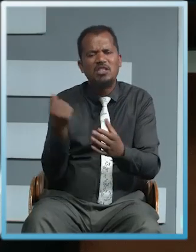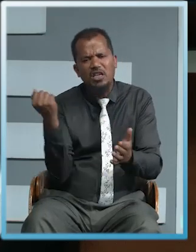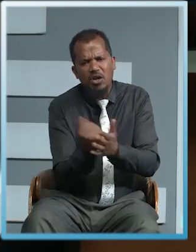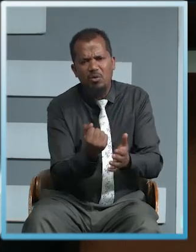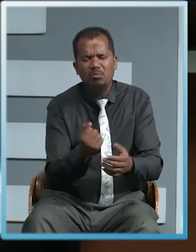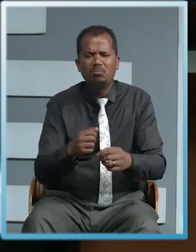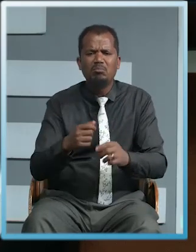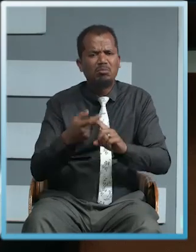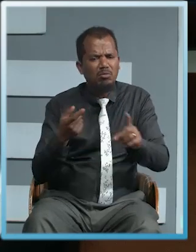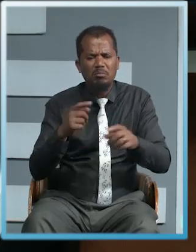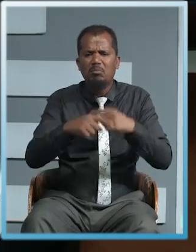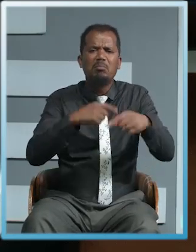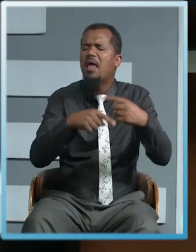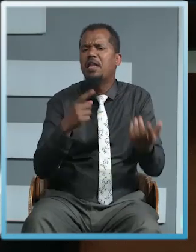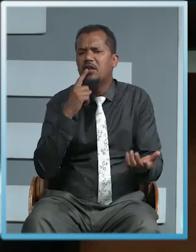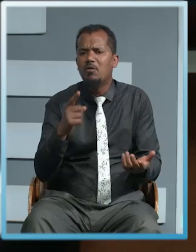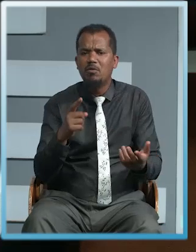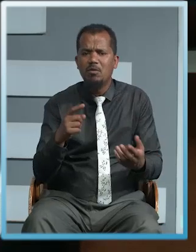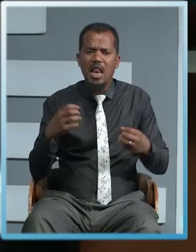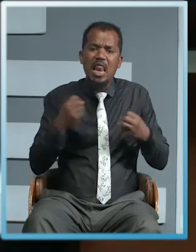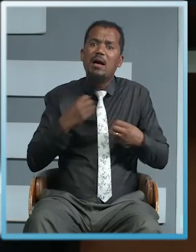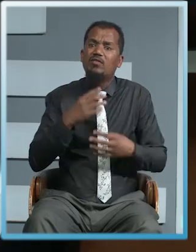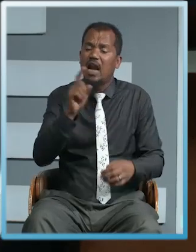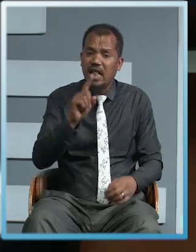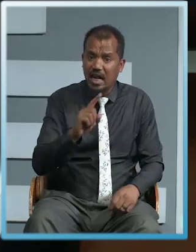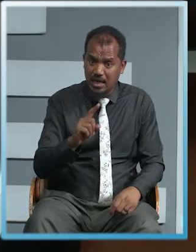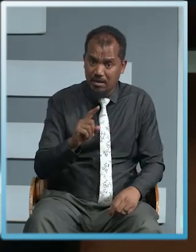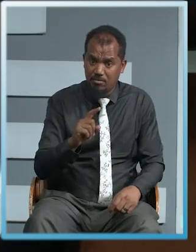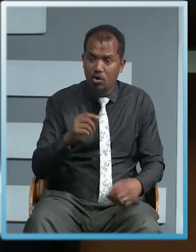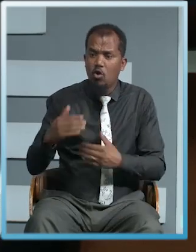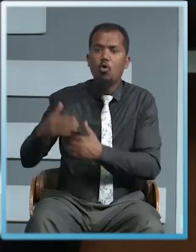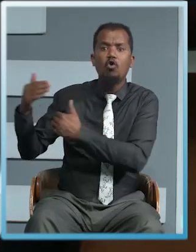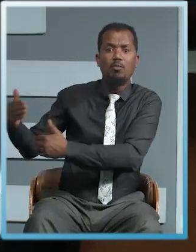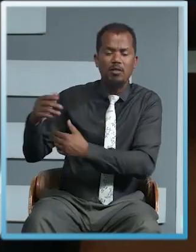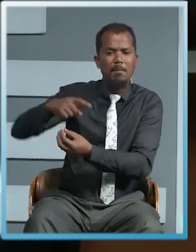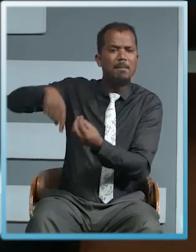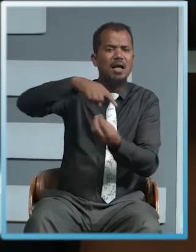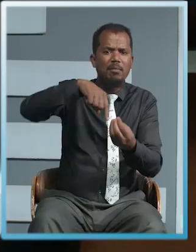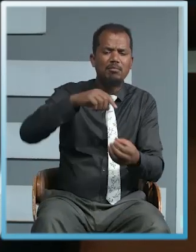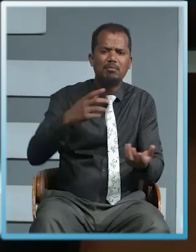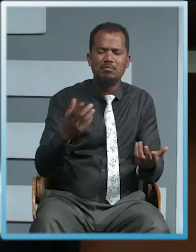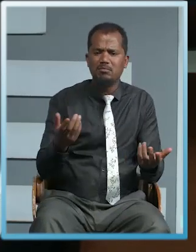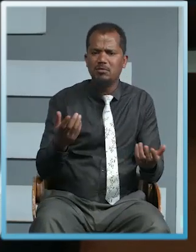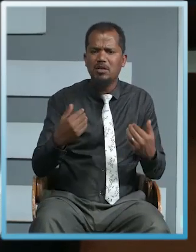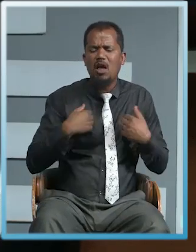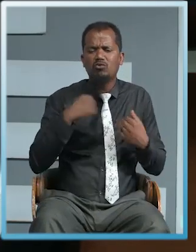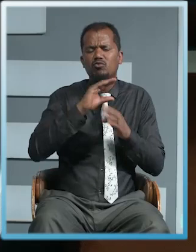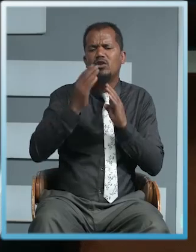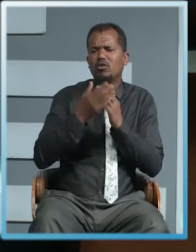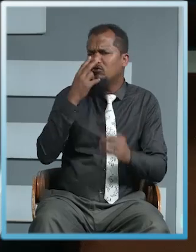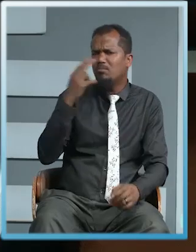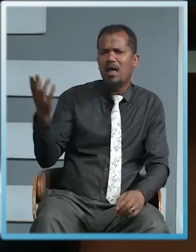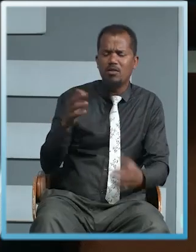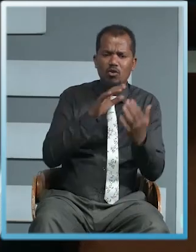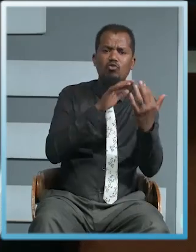بمنو مهيرنو لما أسفر راتادلنا من قدي بقربي توتشين بكبر بتشين بسابري جنو يالو تونين سويش